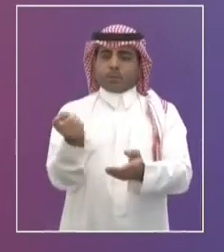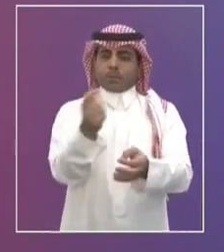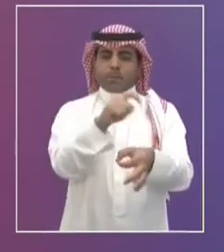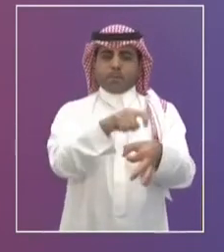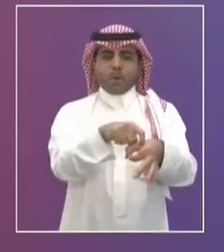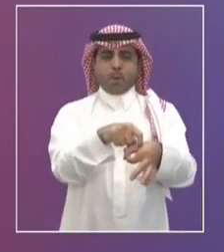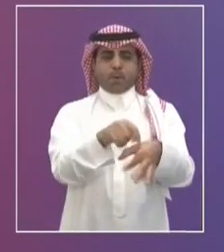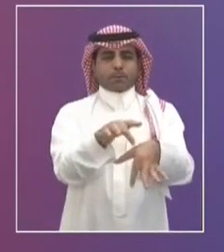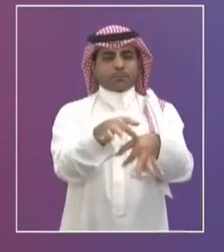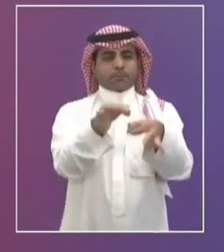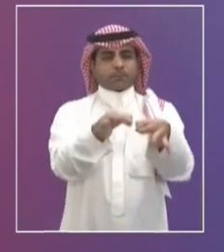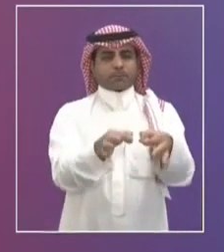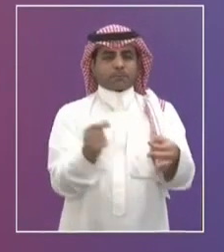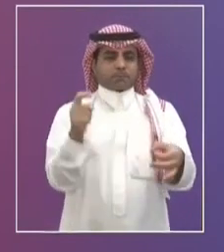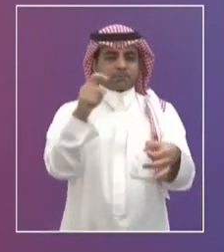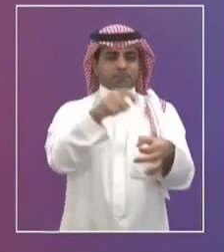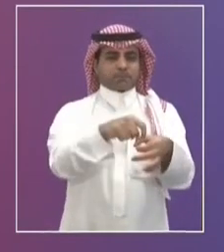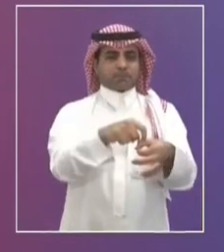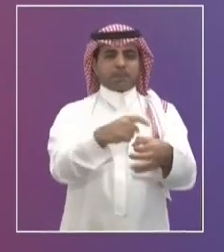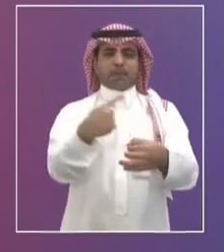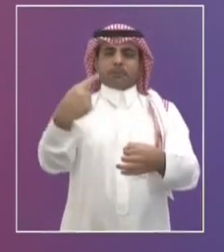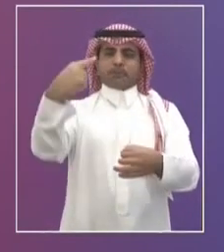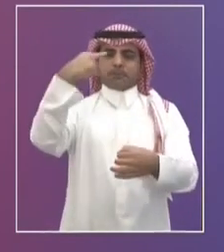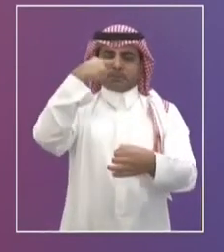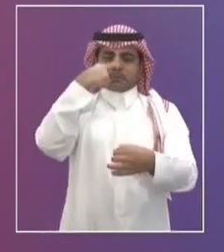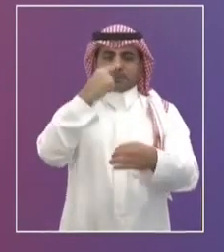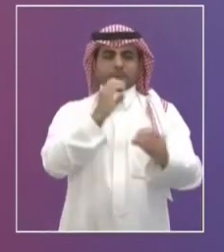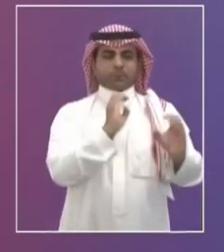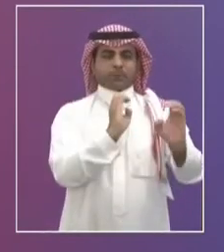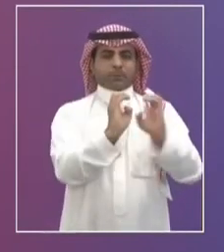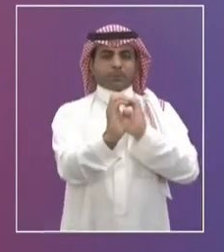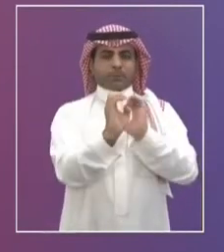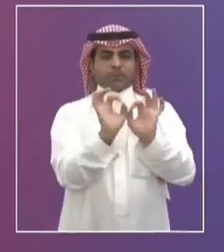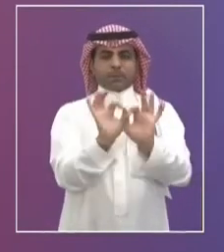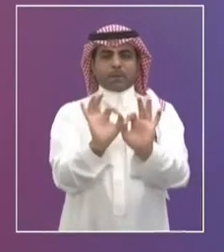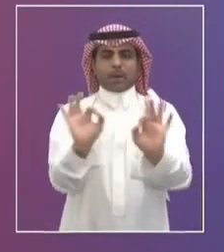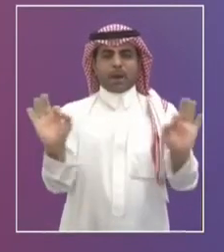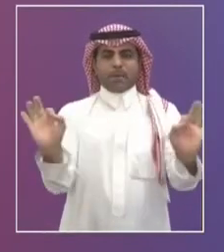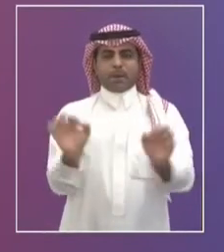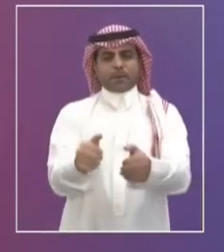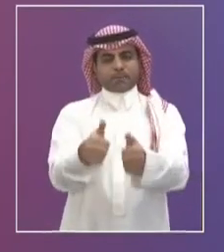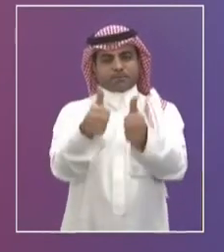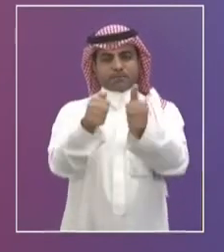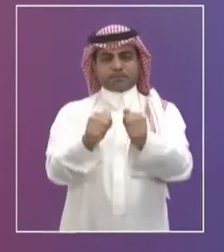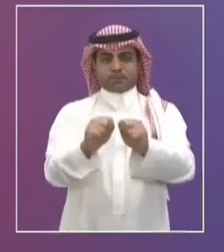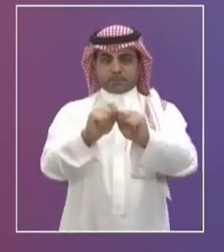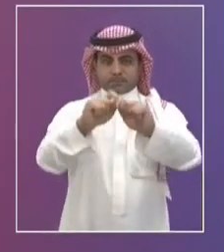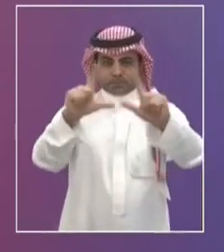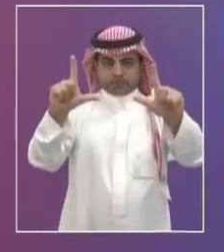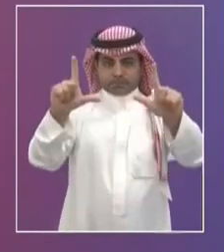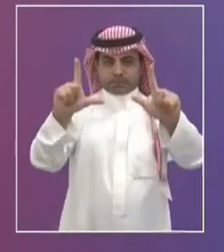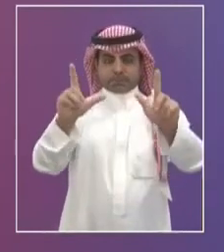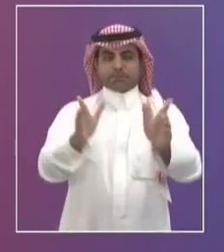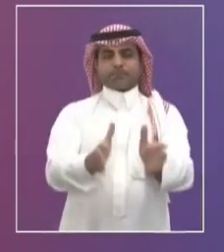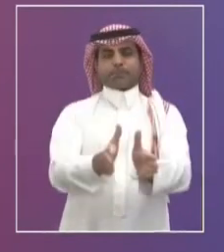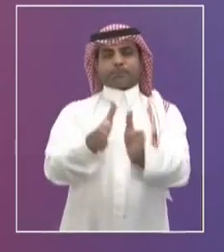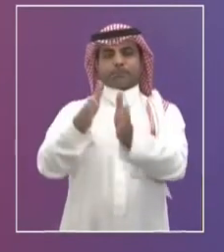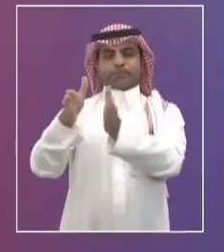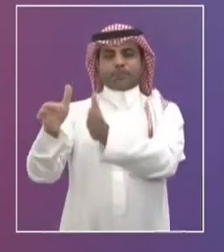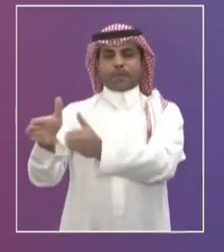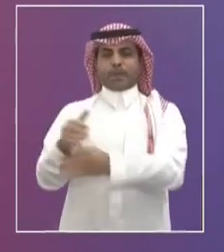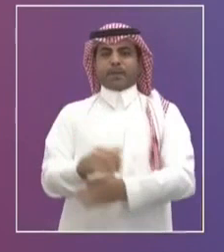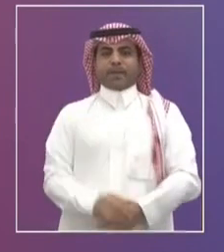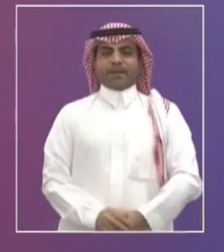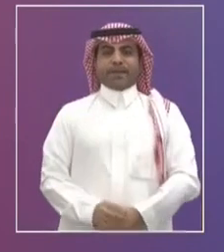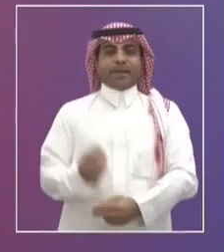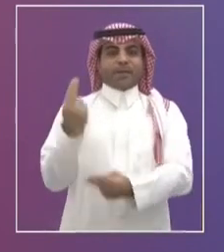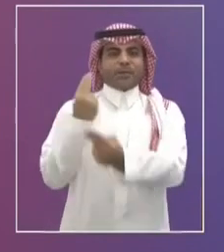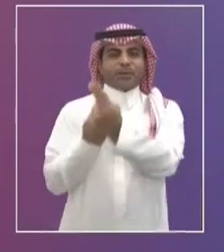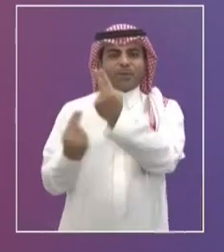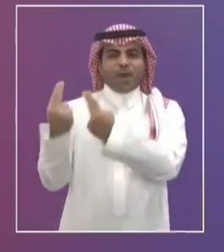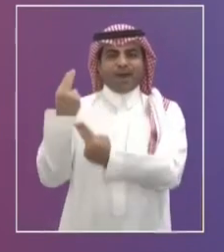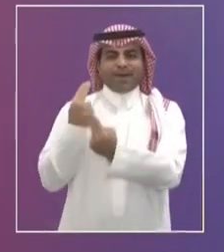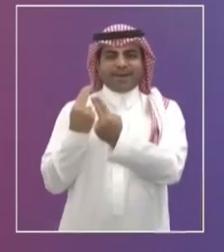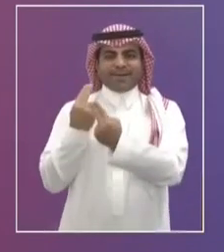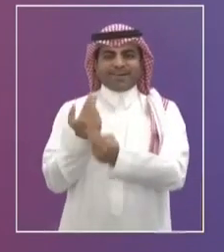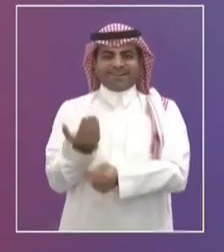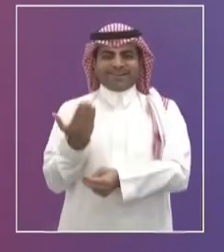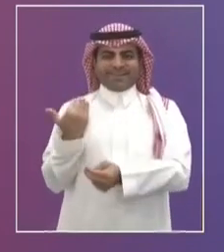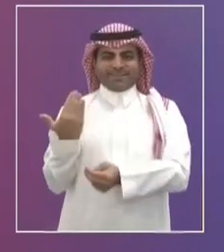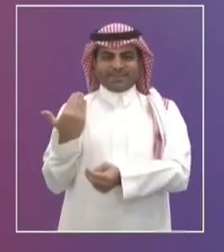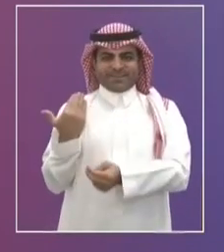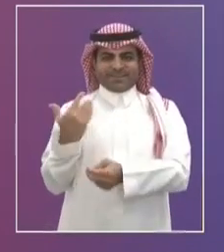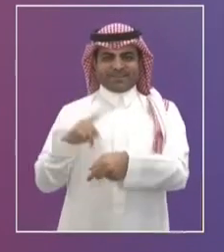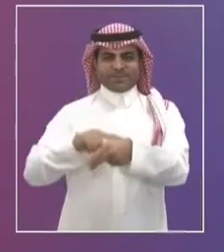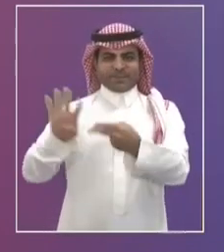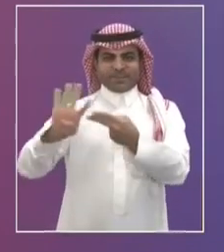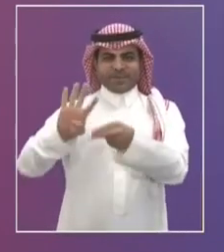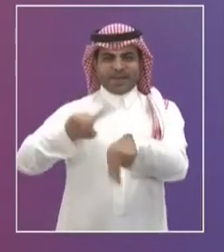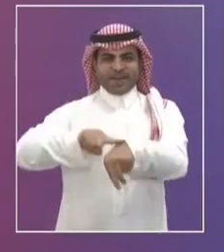الله سيحقق ذلك ويجيب على هذه التساؤلات. الاستفسارات الشائعة خلال 24 ساعة الماضية،